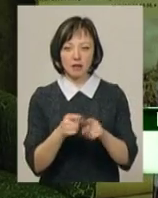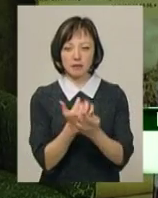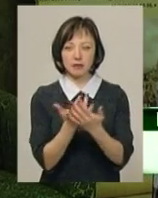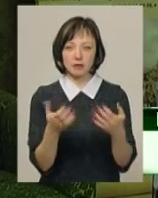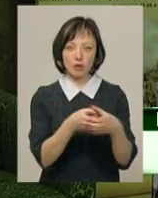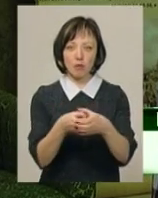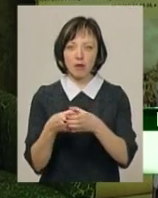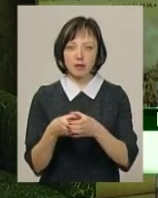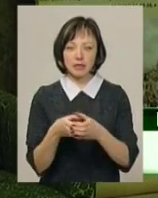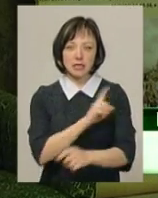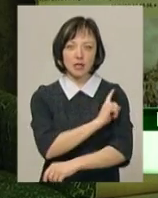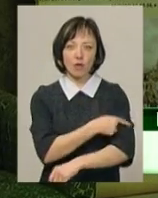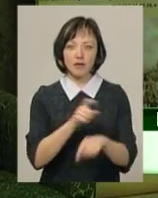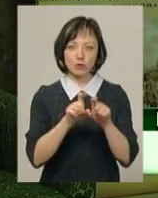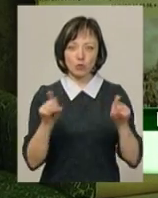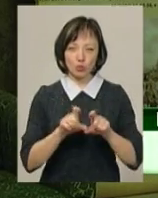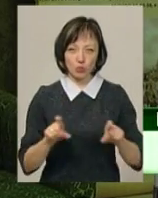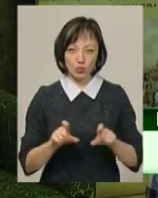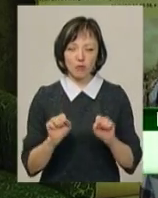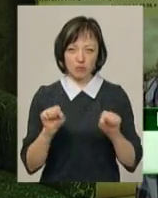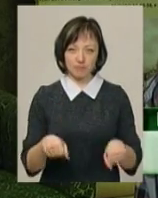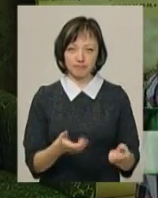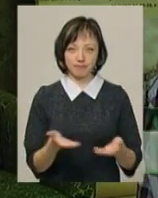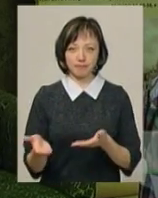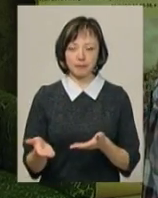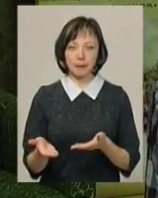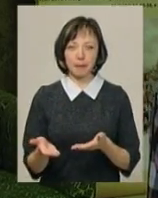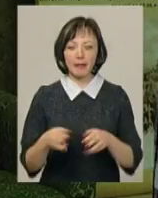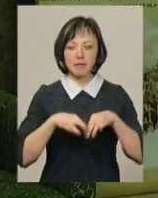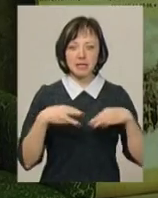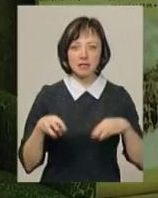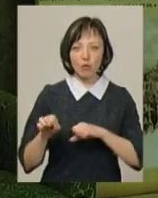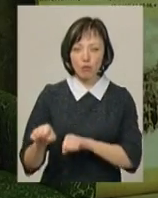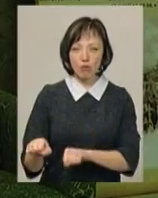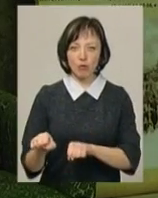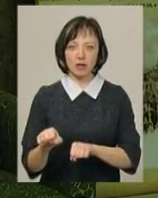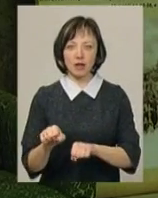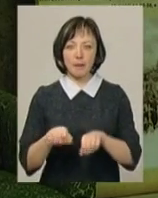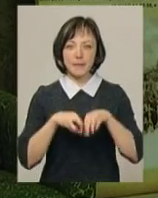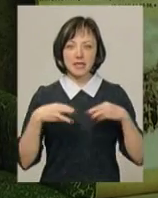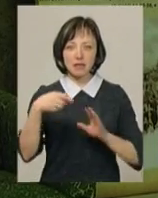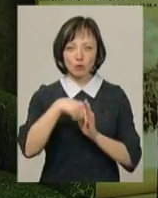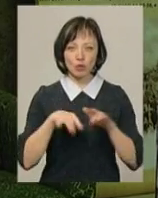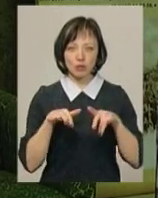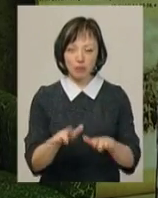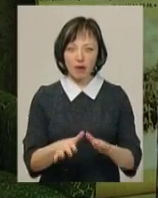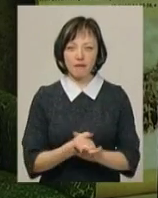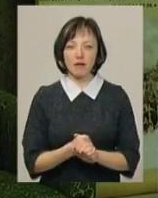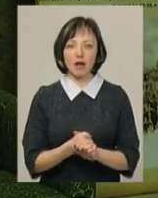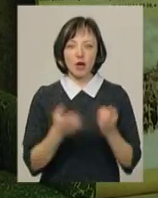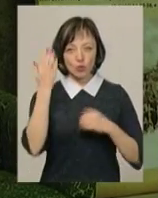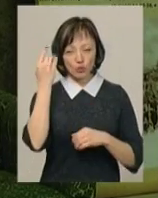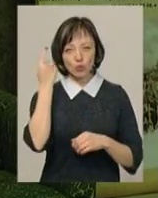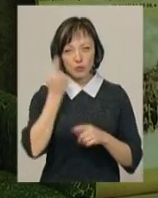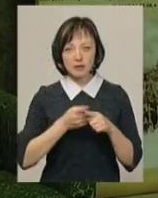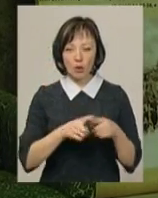силові структури, тобто Міністерство оборони і Міністерство внутрішніх справ. Я думаю, що в